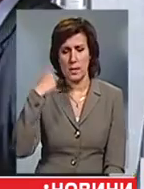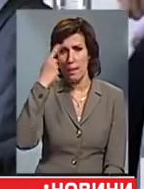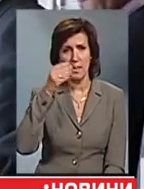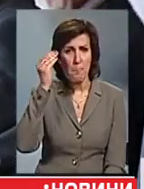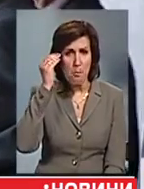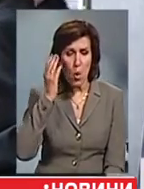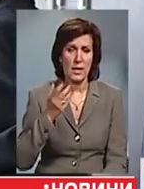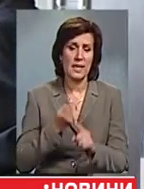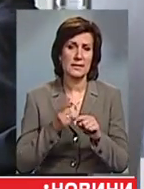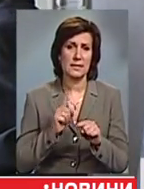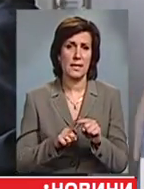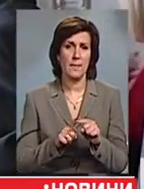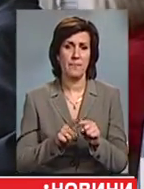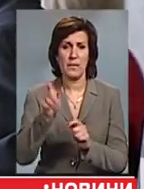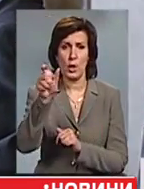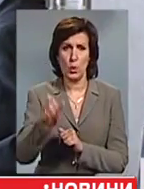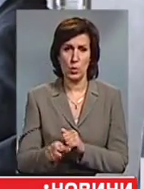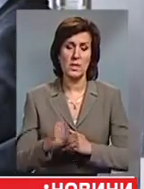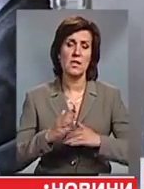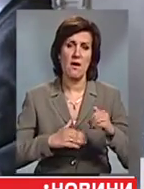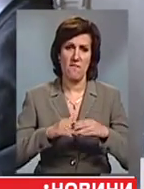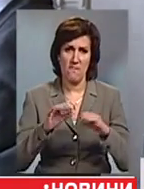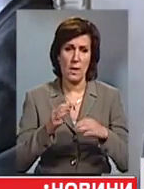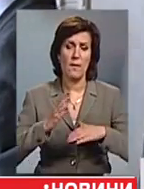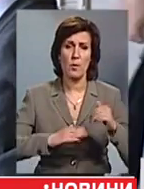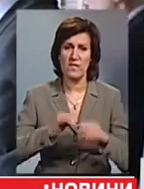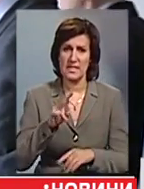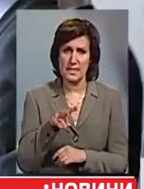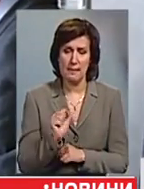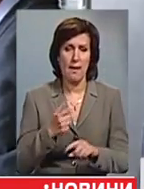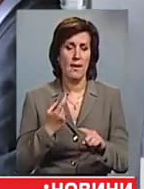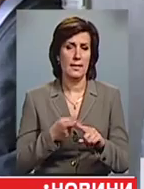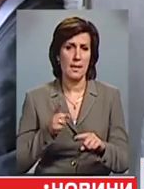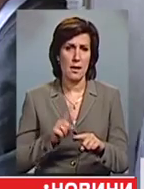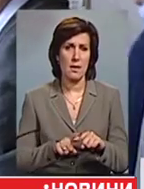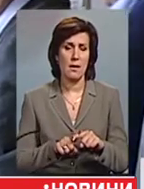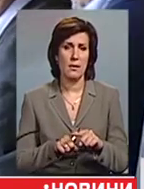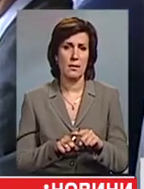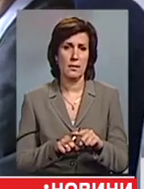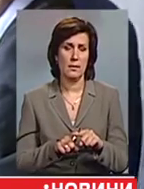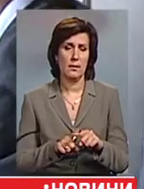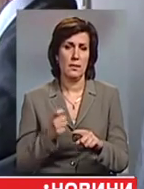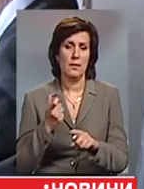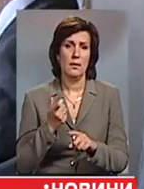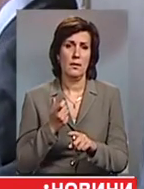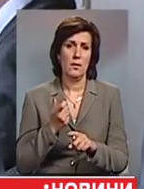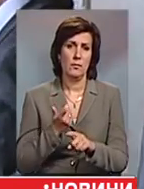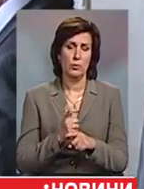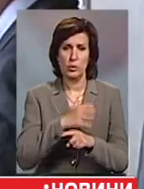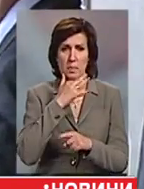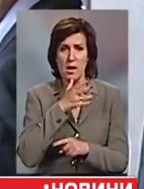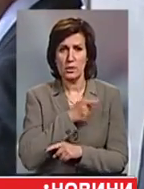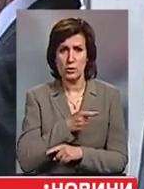погляд, це людина фахова, людина професійна, людина, яка досить багато